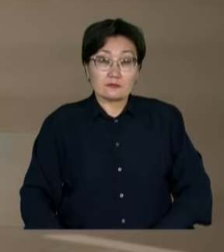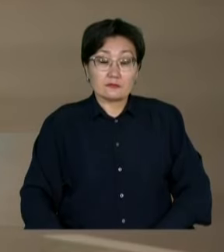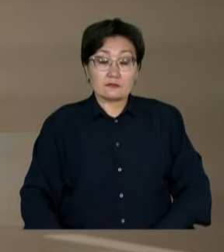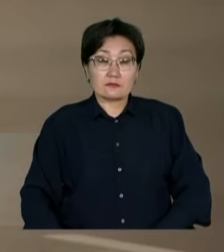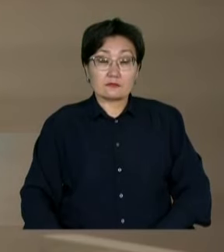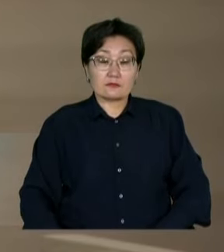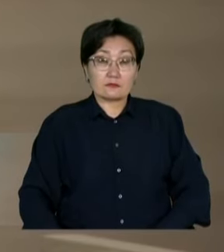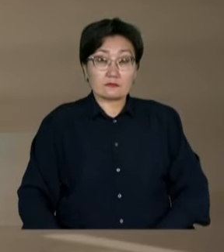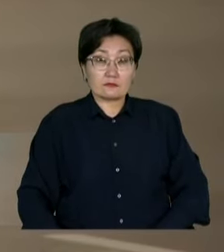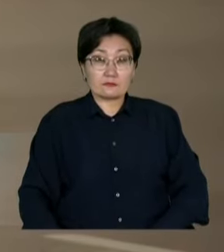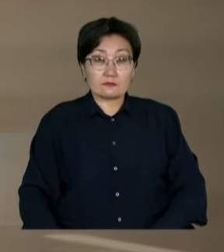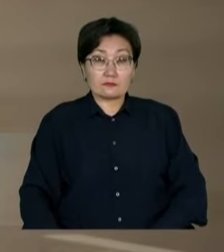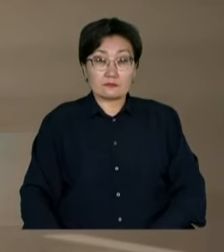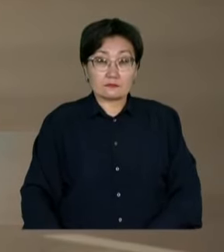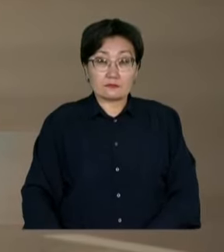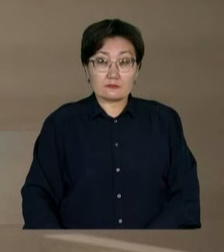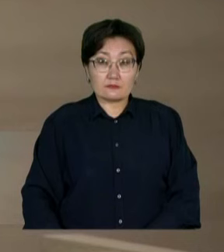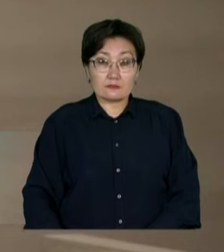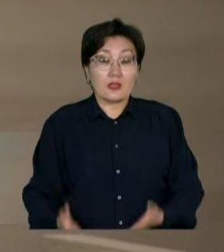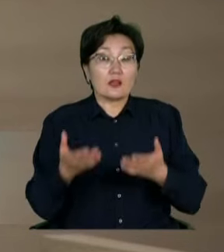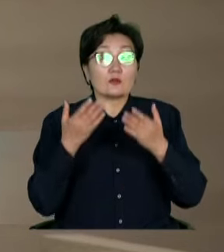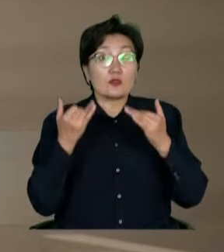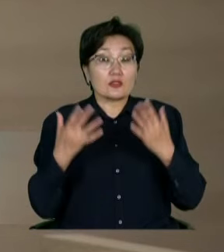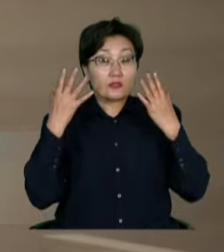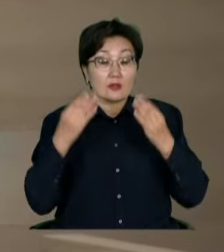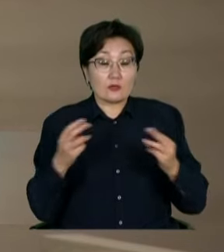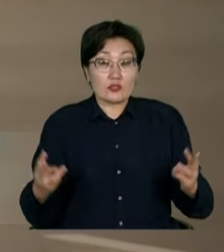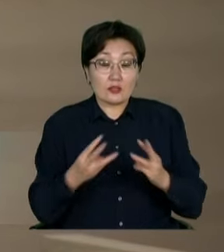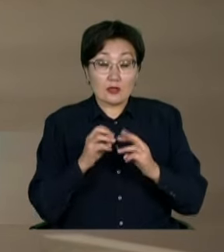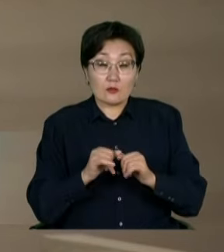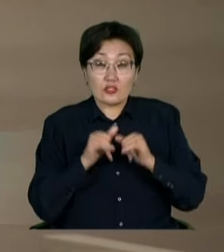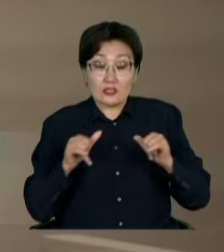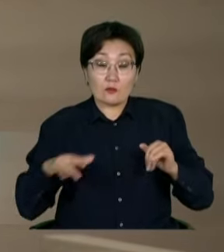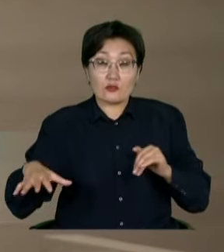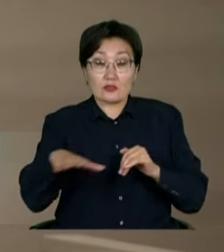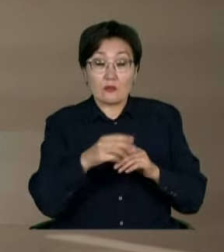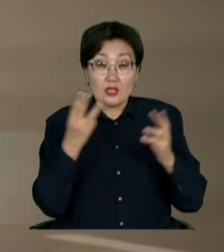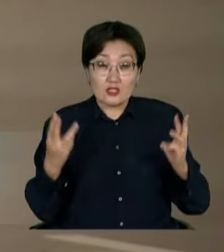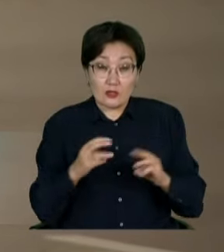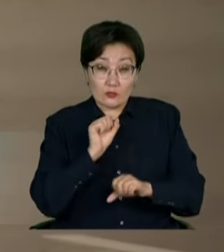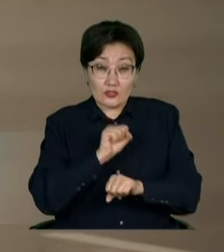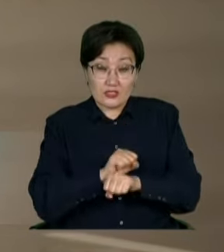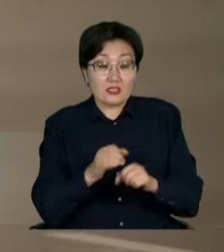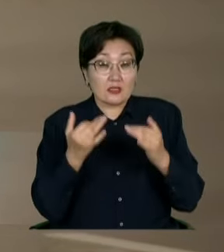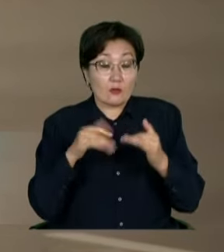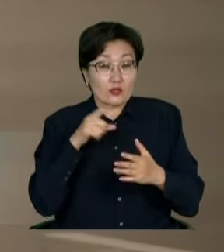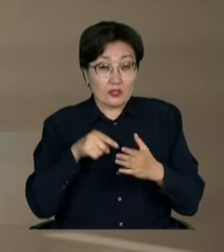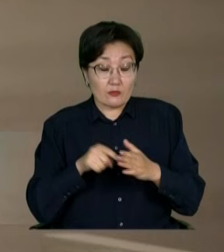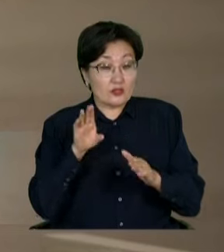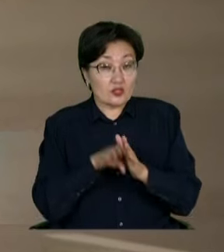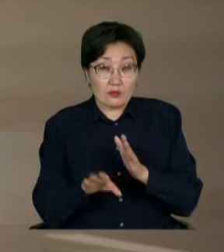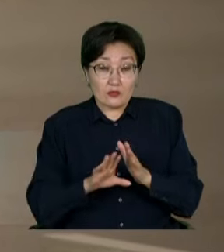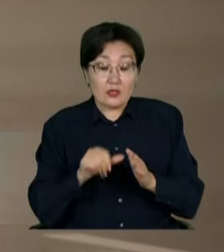На сегодняшний день мы зафиксировали. Бүгінгі күні өрт шарпыған аумақтағы жалын оқшауланды. Енді мәселе